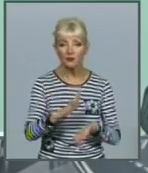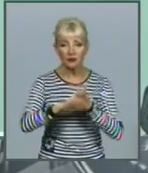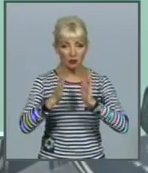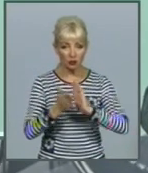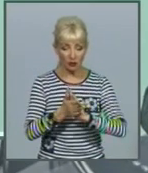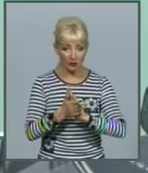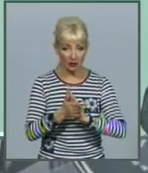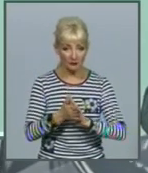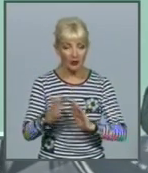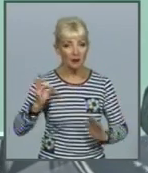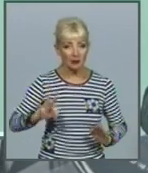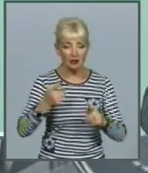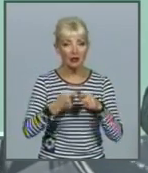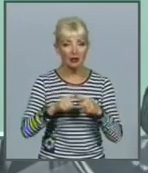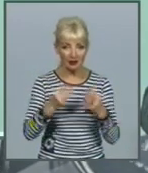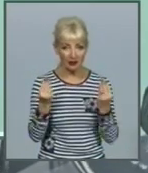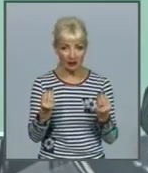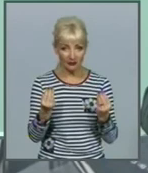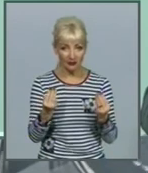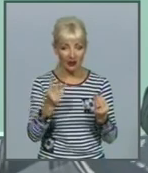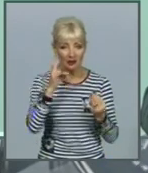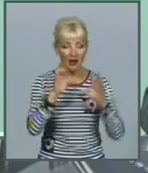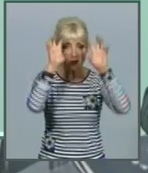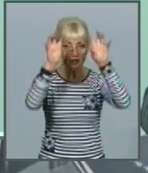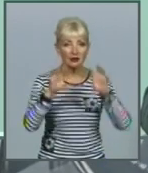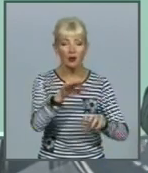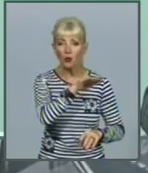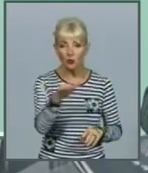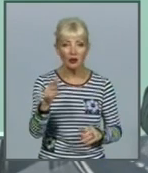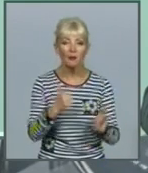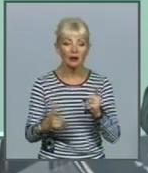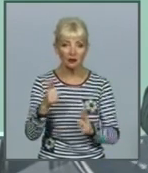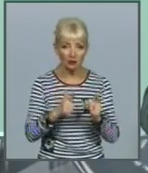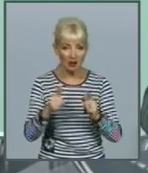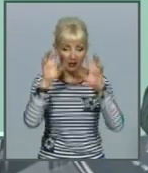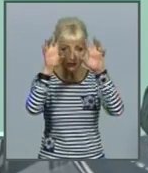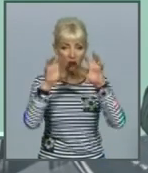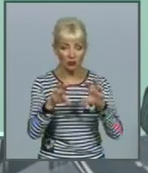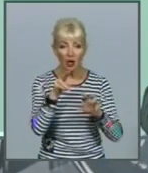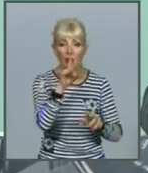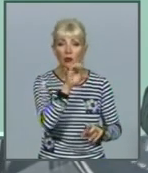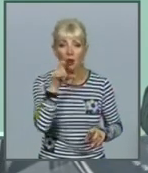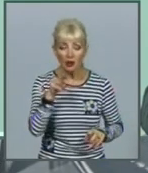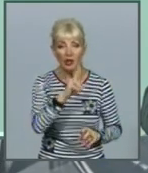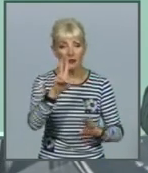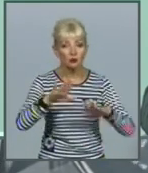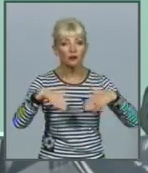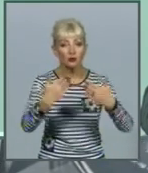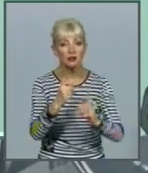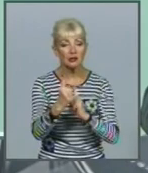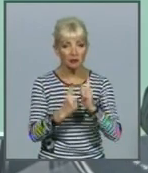тарифов на законодательном уровне подготовлены законопроект, который вносит изменения в закон